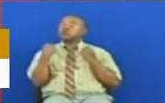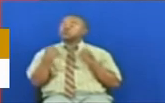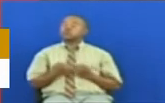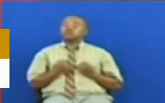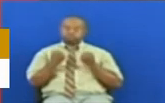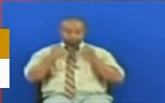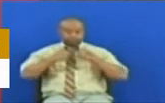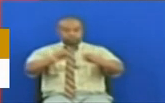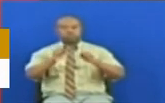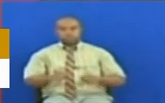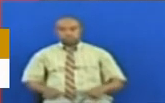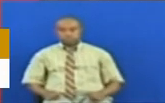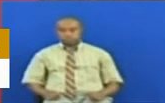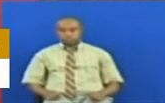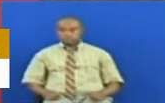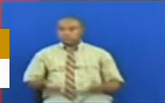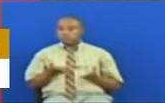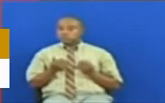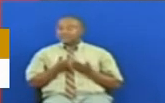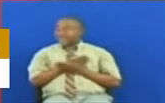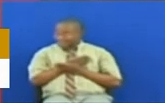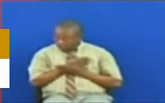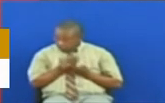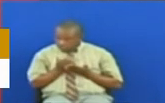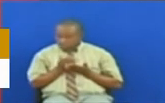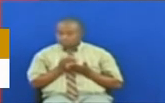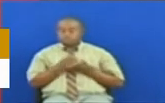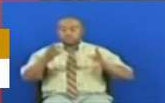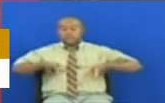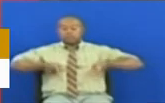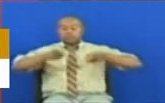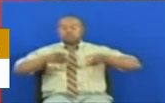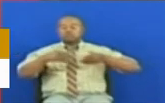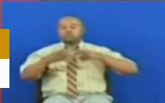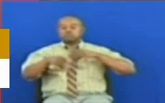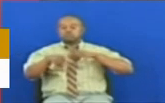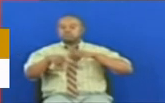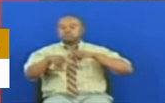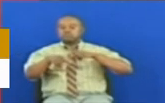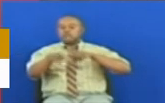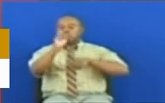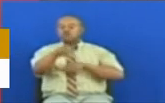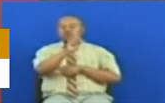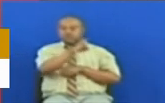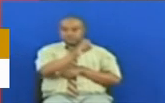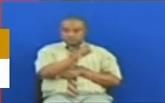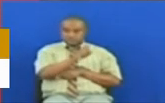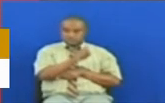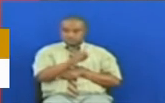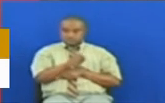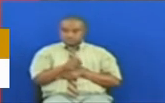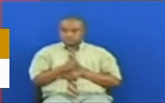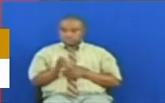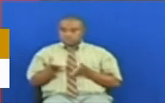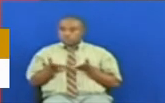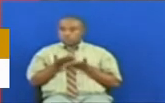sababu tumekosa bandari ya uvuvi. Kwa sababu wenye meli walikuwa wanasema kwamba sisi hatuwezi kuja